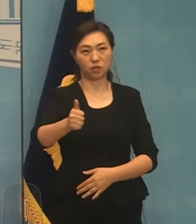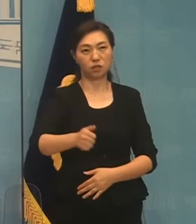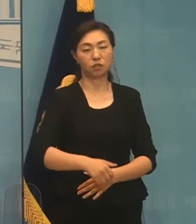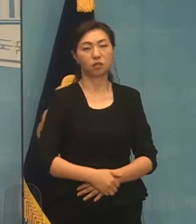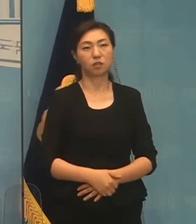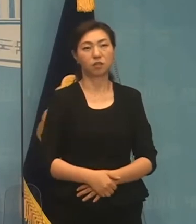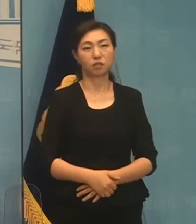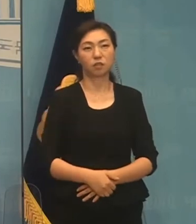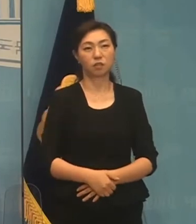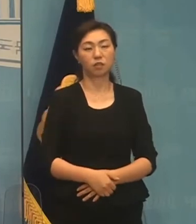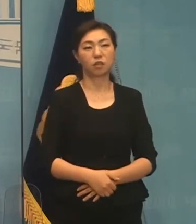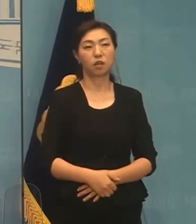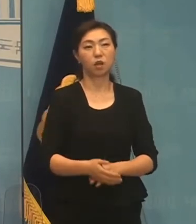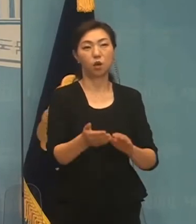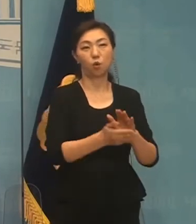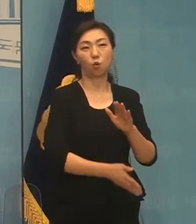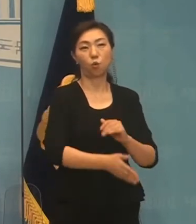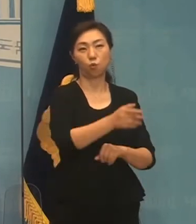공무원